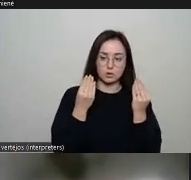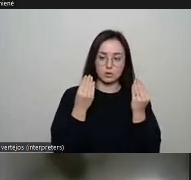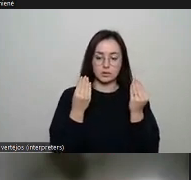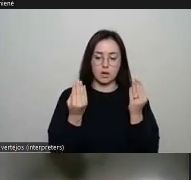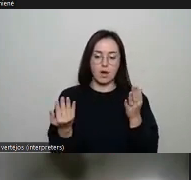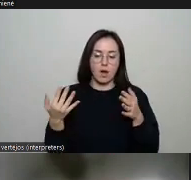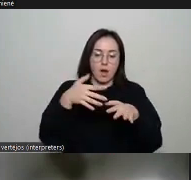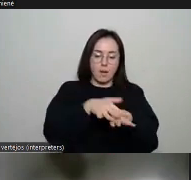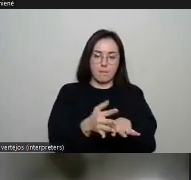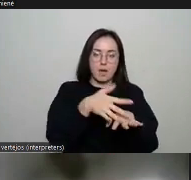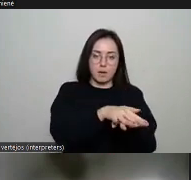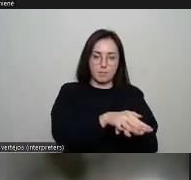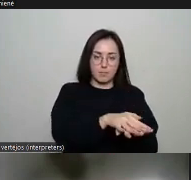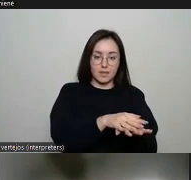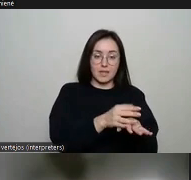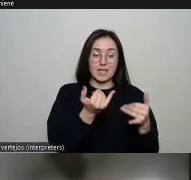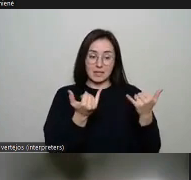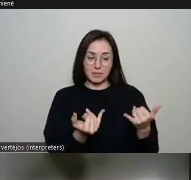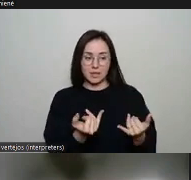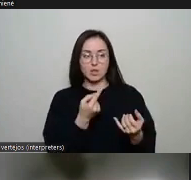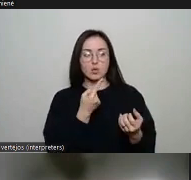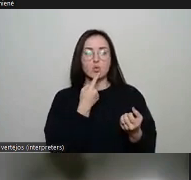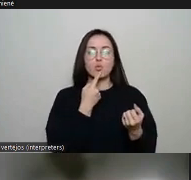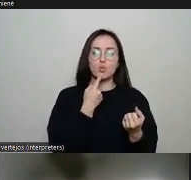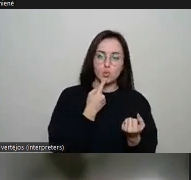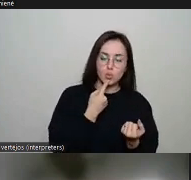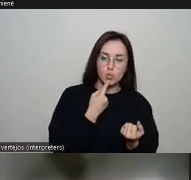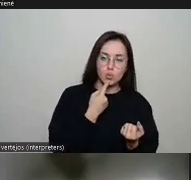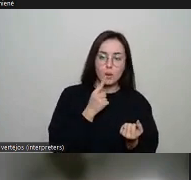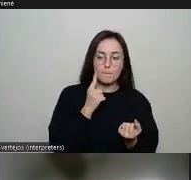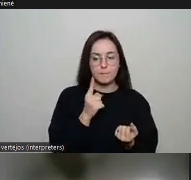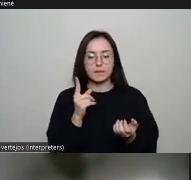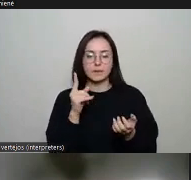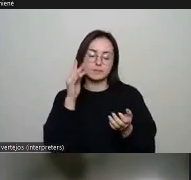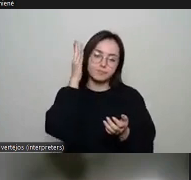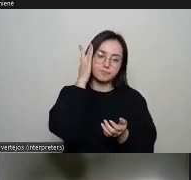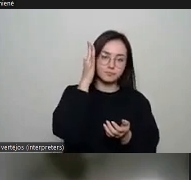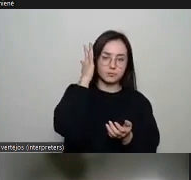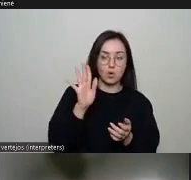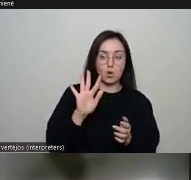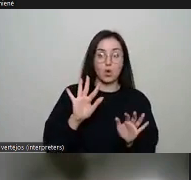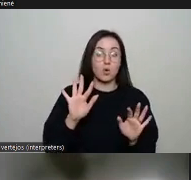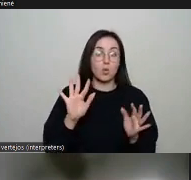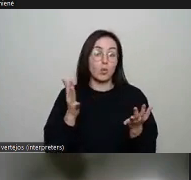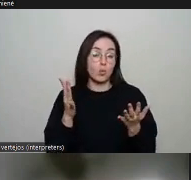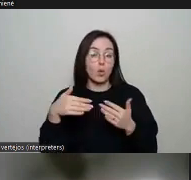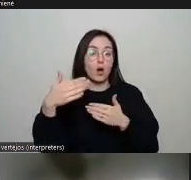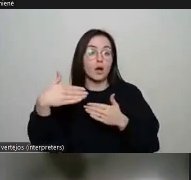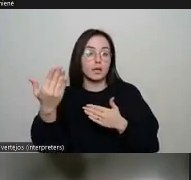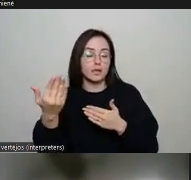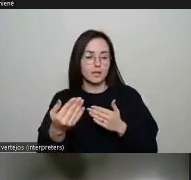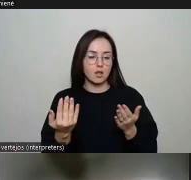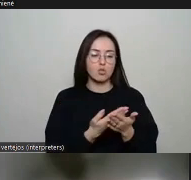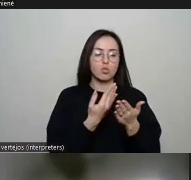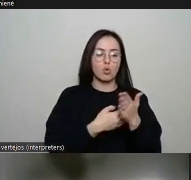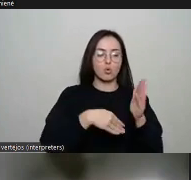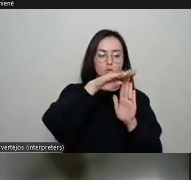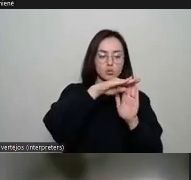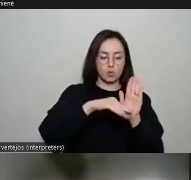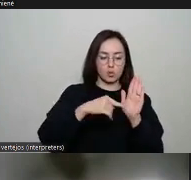kas sekasi sunkokai, bet na, tiesiog galvoja, kad tos bendros atnaujintos programos kažkaip pagelbės tą